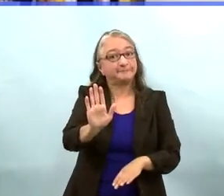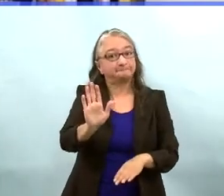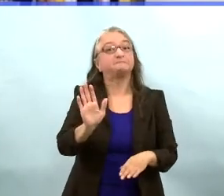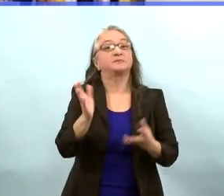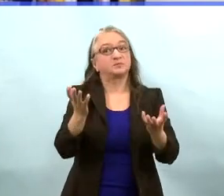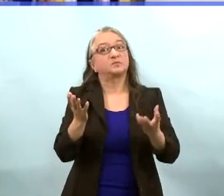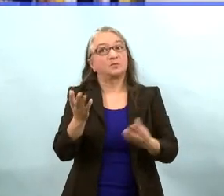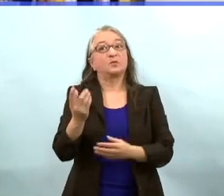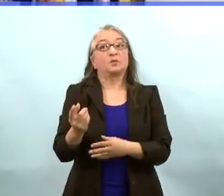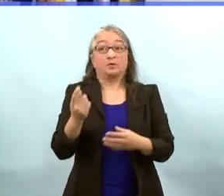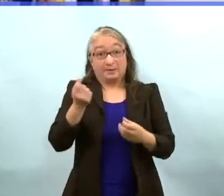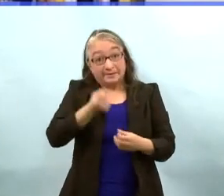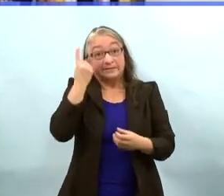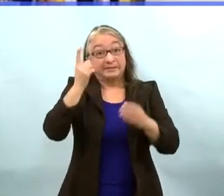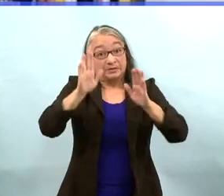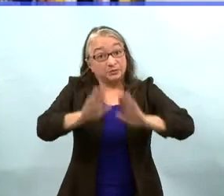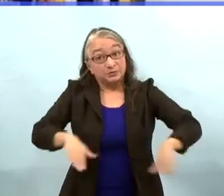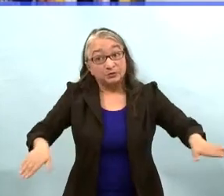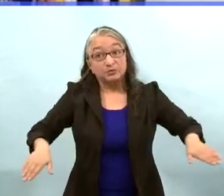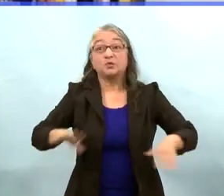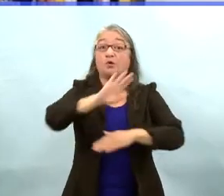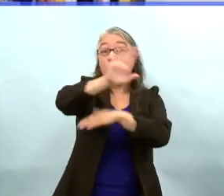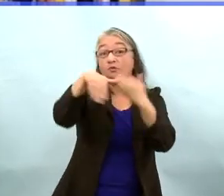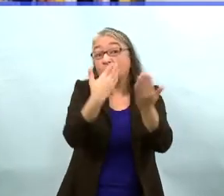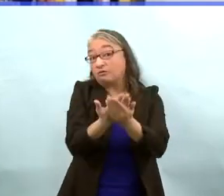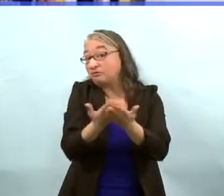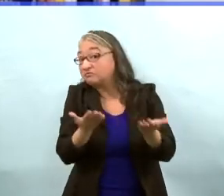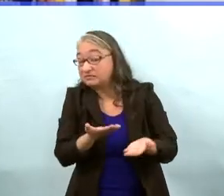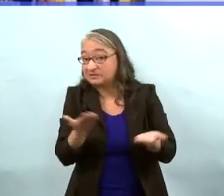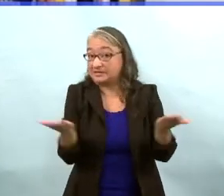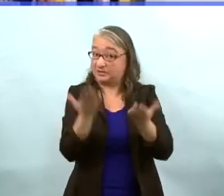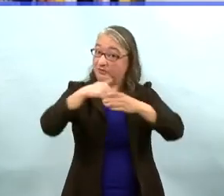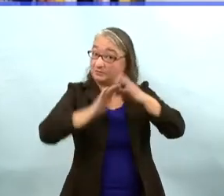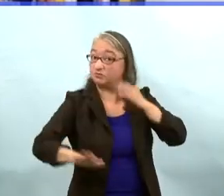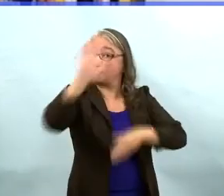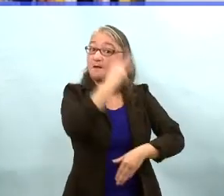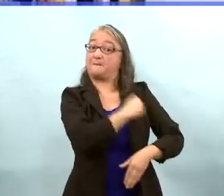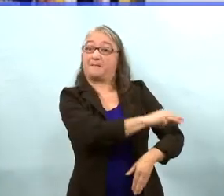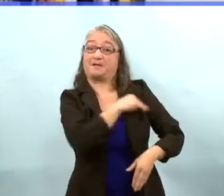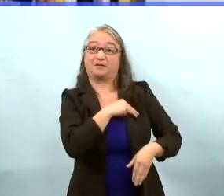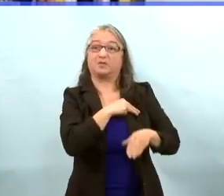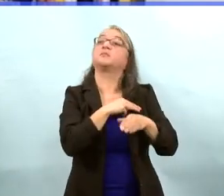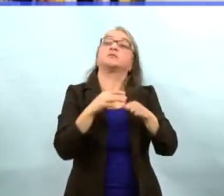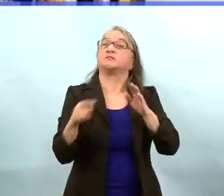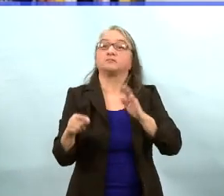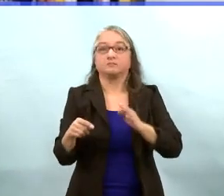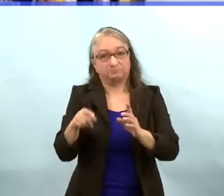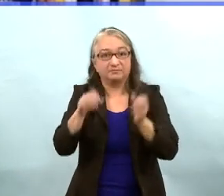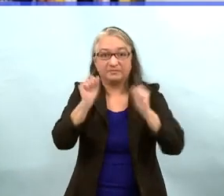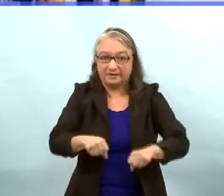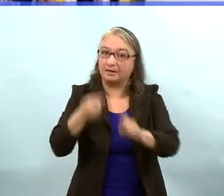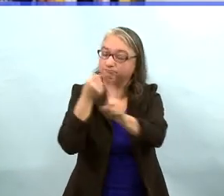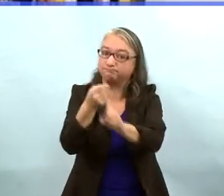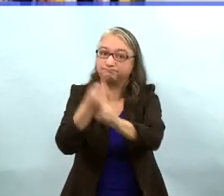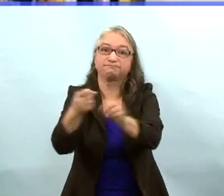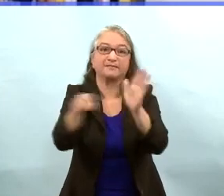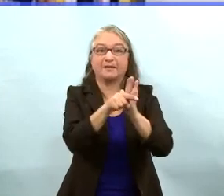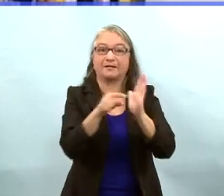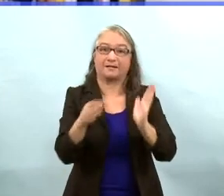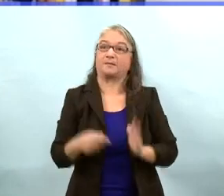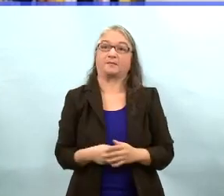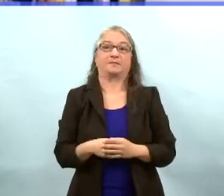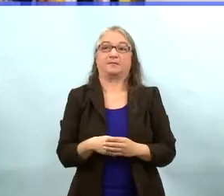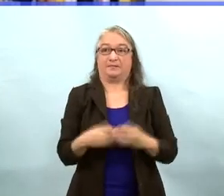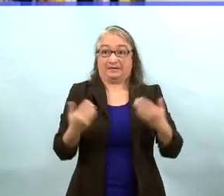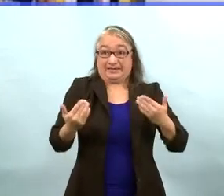tous les enfants au Manitoba subissent des conséquences négatives de ce virus. Et aussi, tous les enfants sont entourés d'un village de